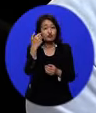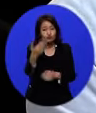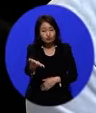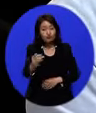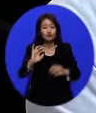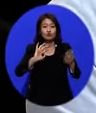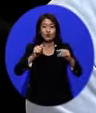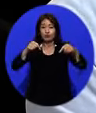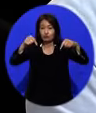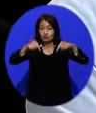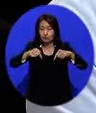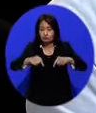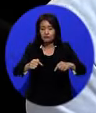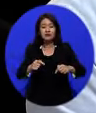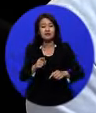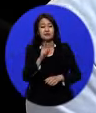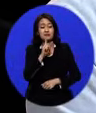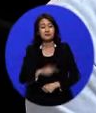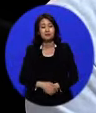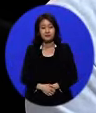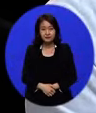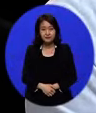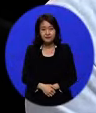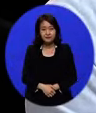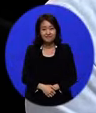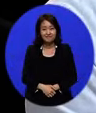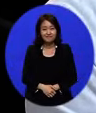질문하고 토론하고 논쟁하는 거.